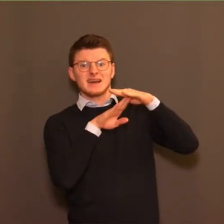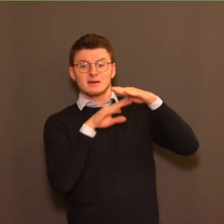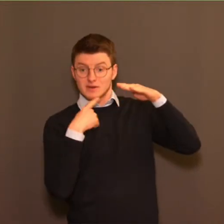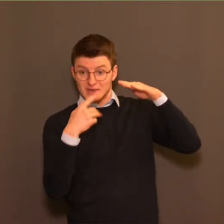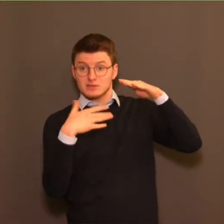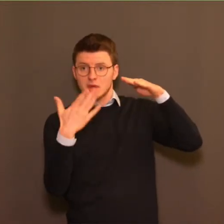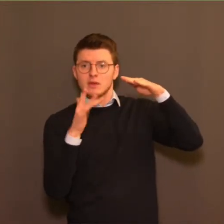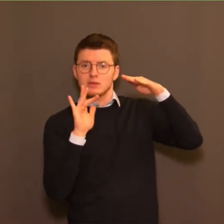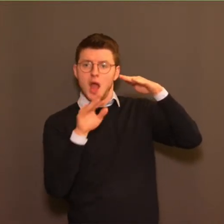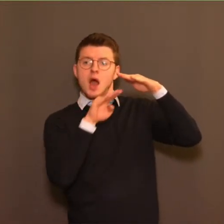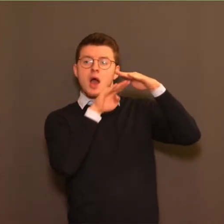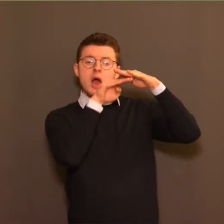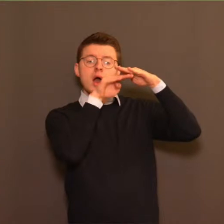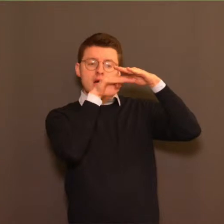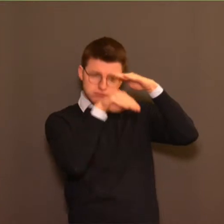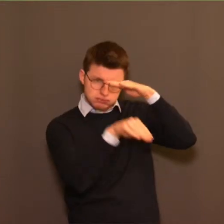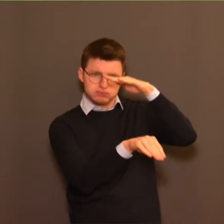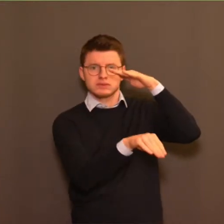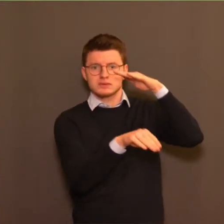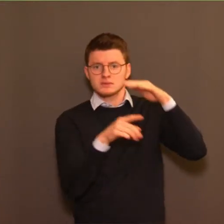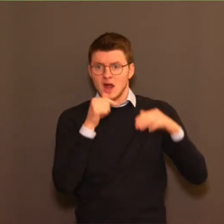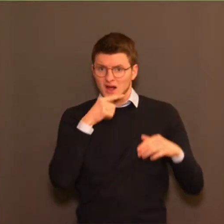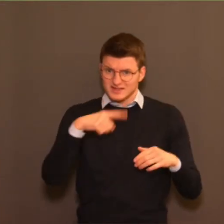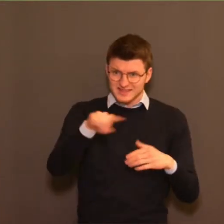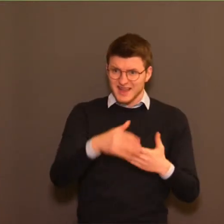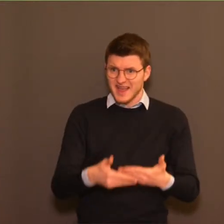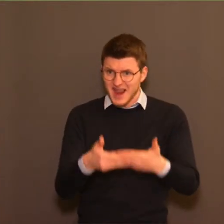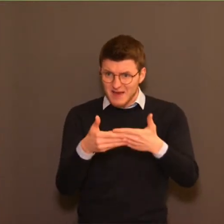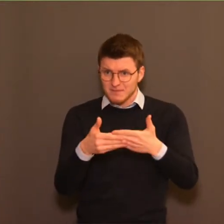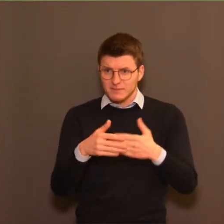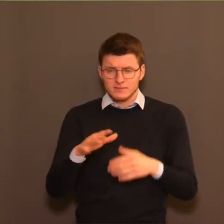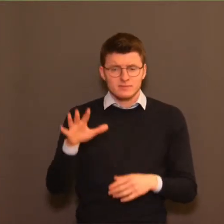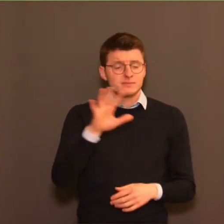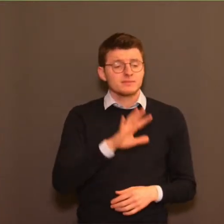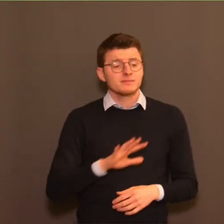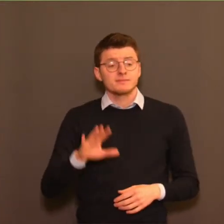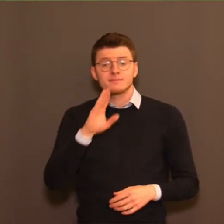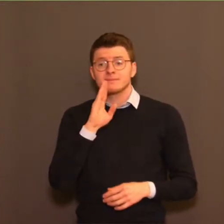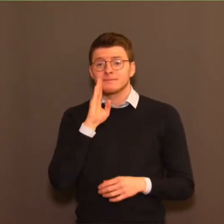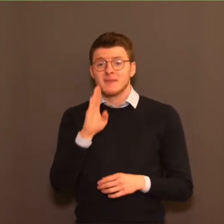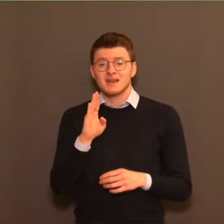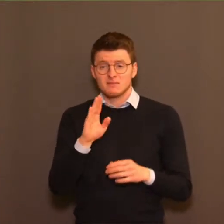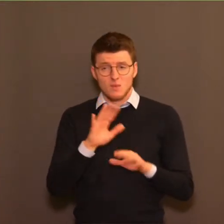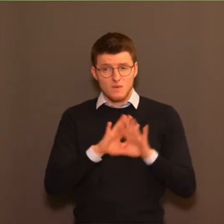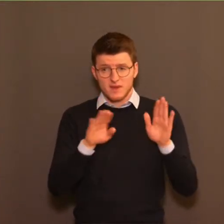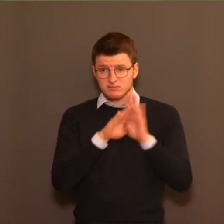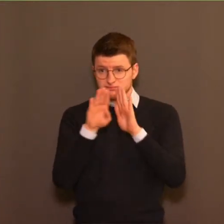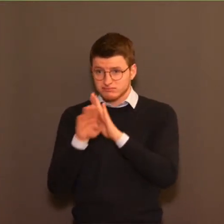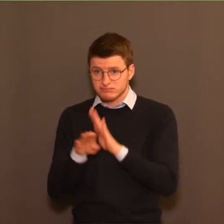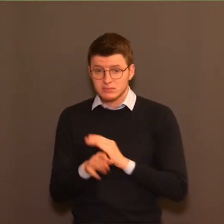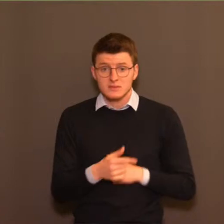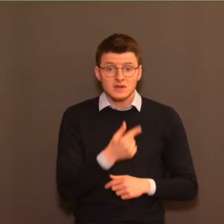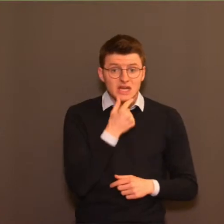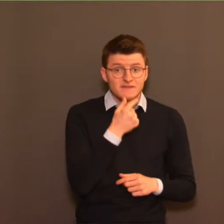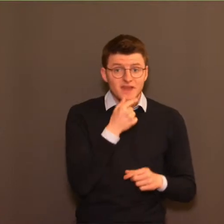De toenames doen zich ondertussen nog voor over het ganse grondgebied en bij alle leeftijdsgroepen.